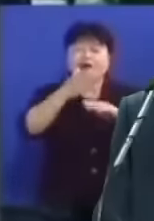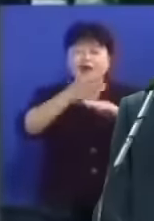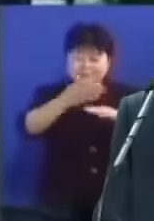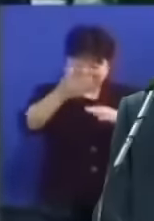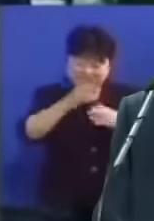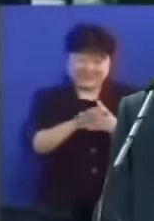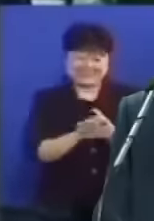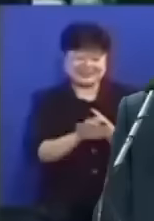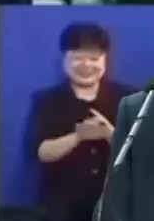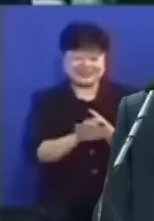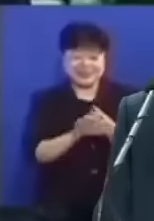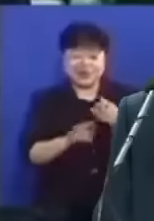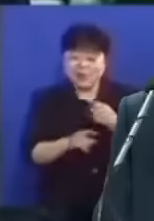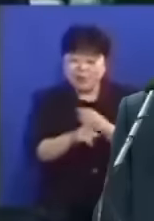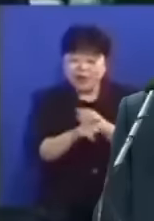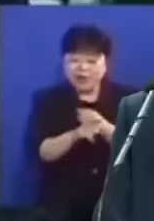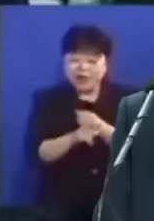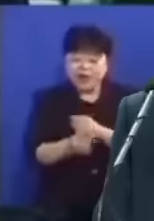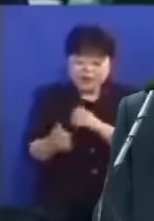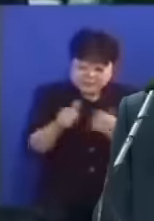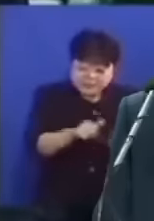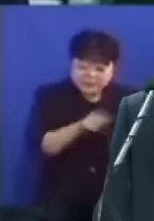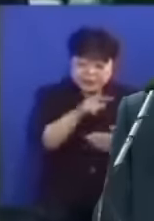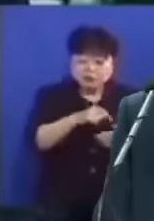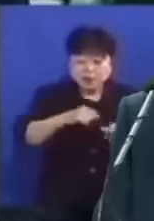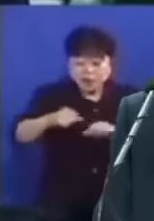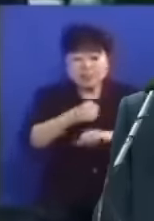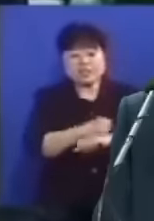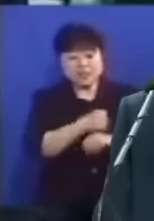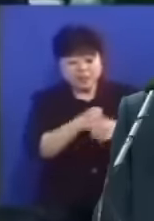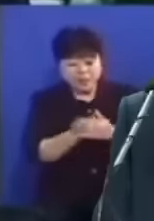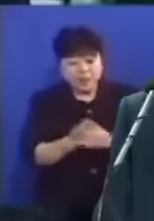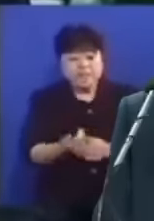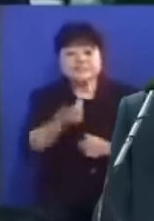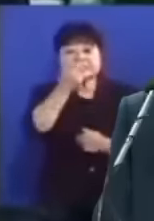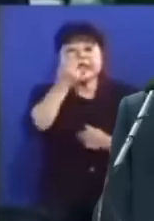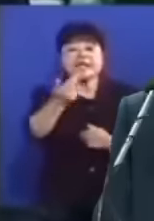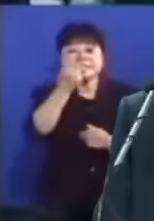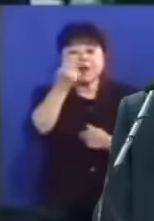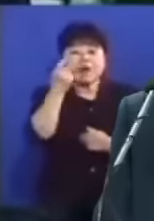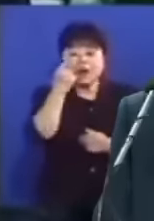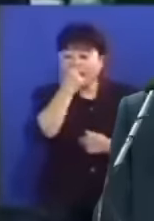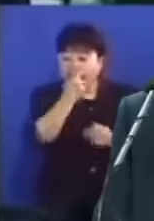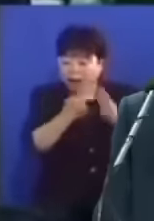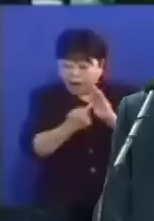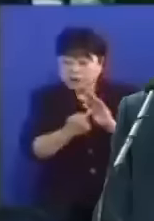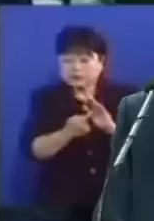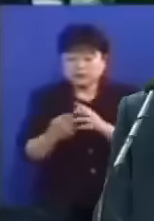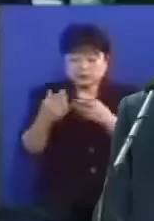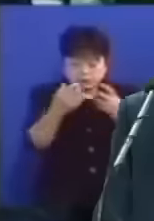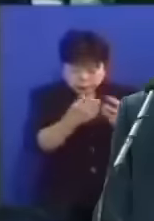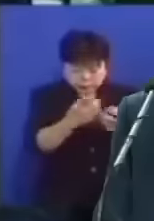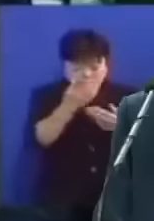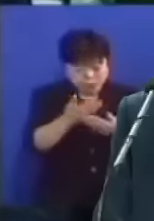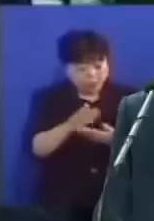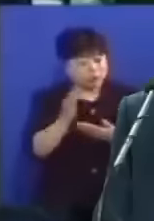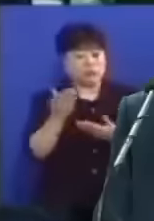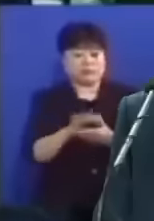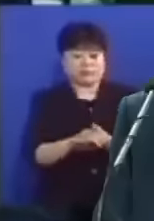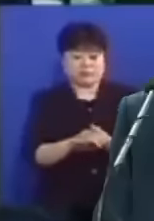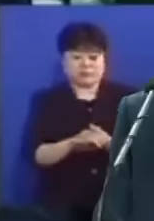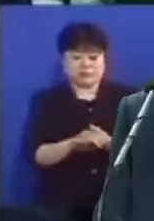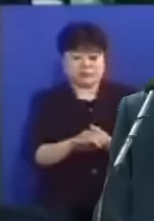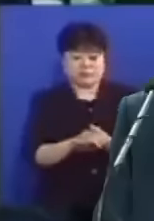감사합니다. 왜? 사망이 그 속에 역사이기 때문에 생명의 간증을 풍성하게 들었습니다. 네,